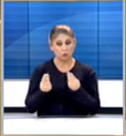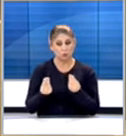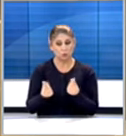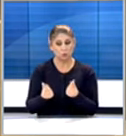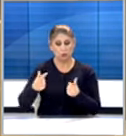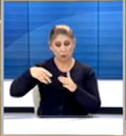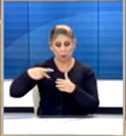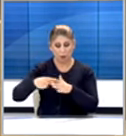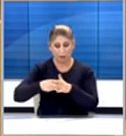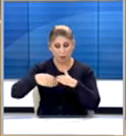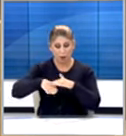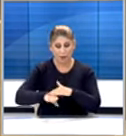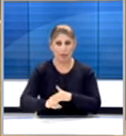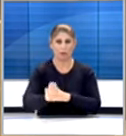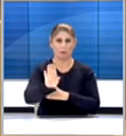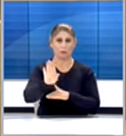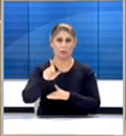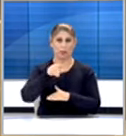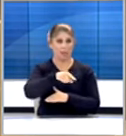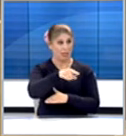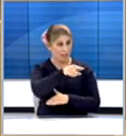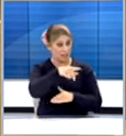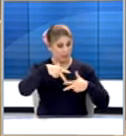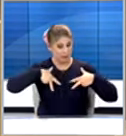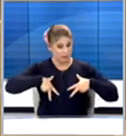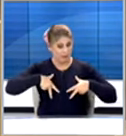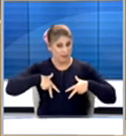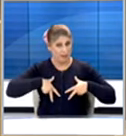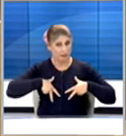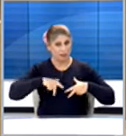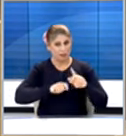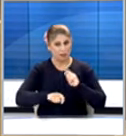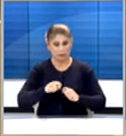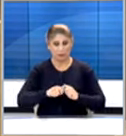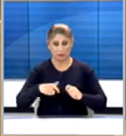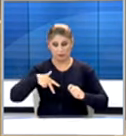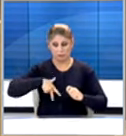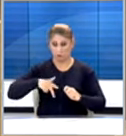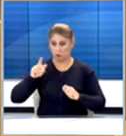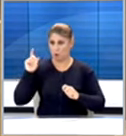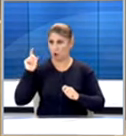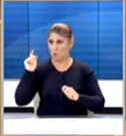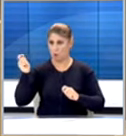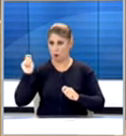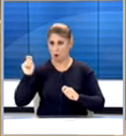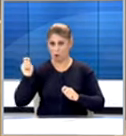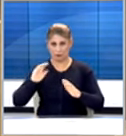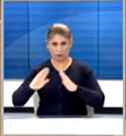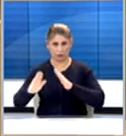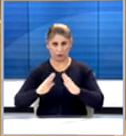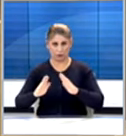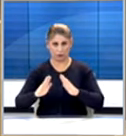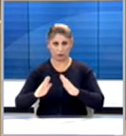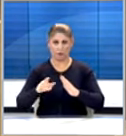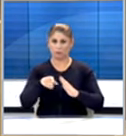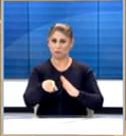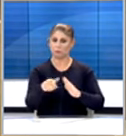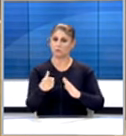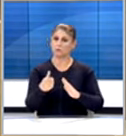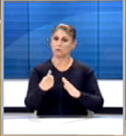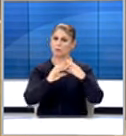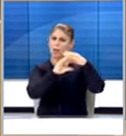Ανάκαμψης. Δημιουργήσατε ως κυβέρνηση στο Υπουργείο Κλιματικής Κρίσης και Πολιτικής Προστασίας, μετά την καταστροφή στην πυρκαγιά